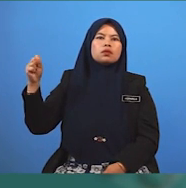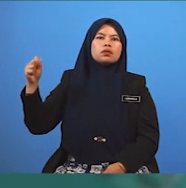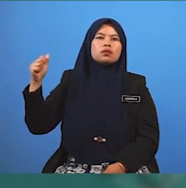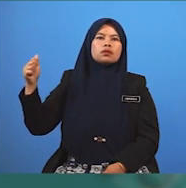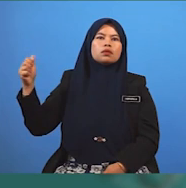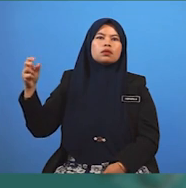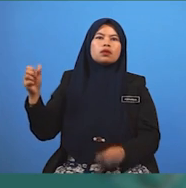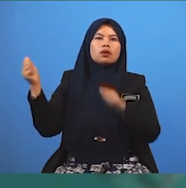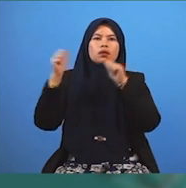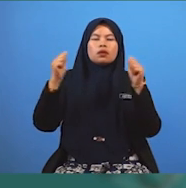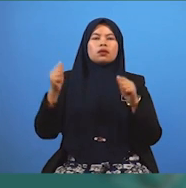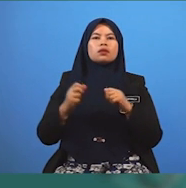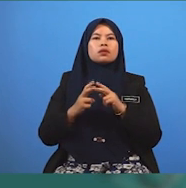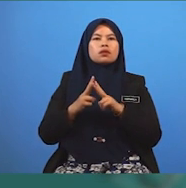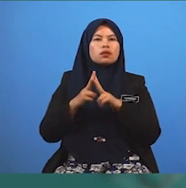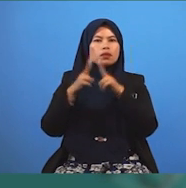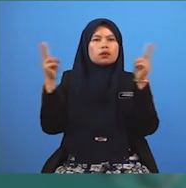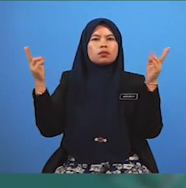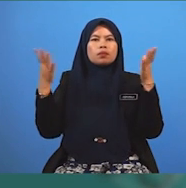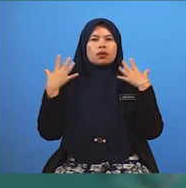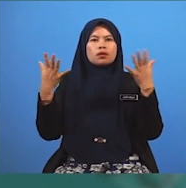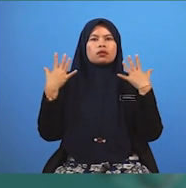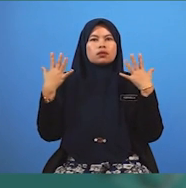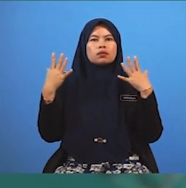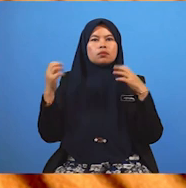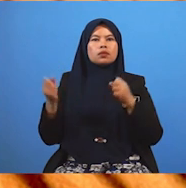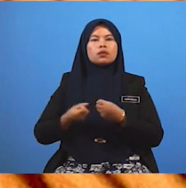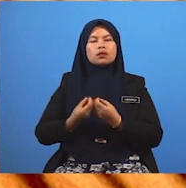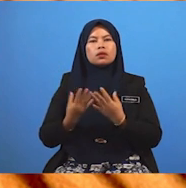mendidih serta asap hitam.